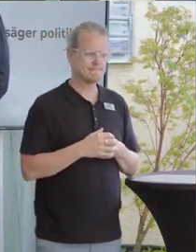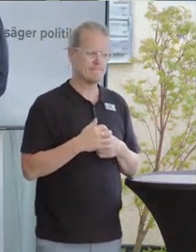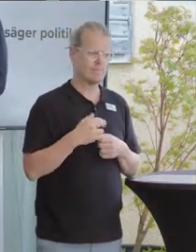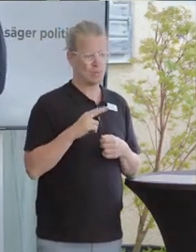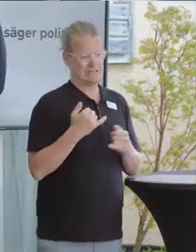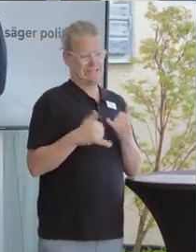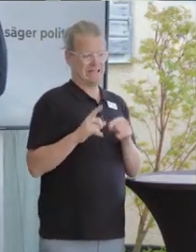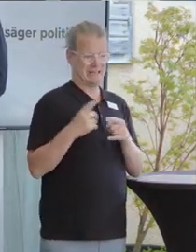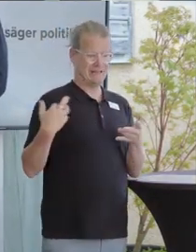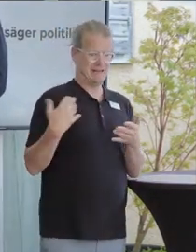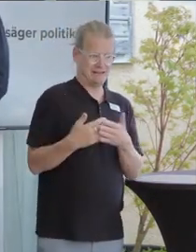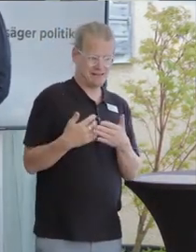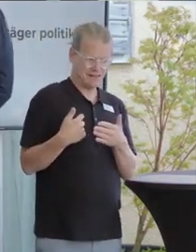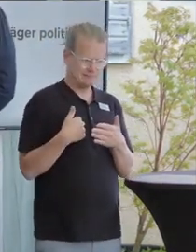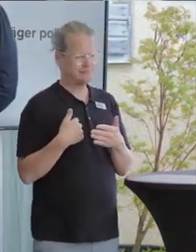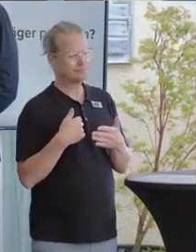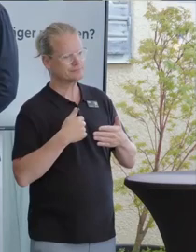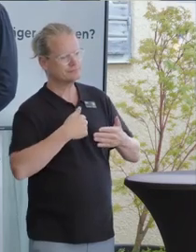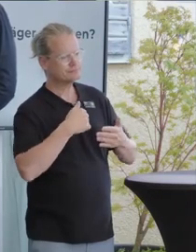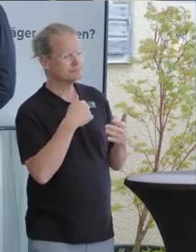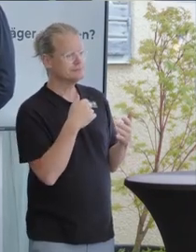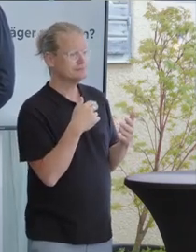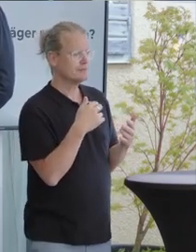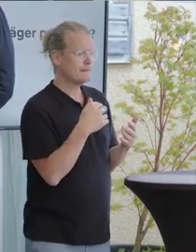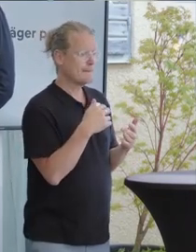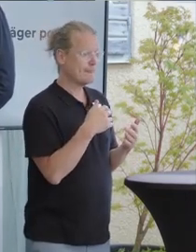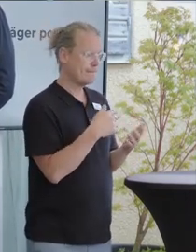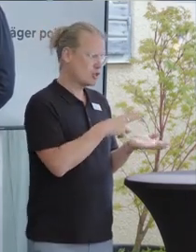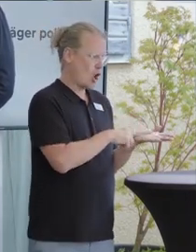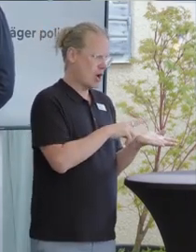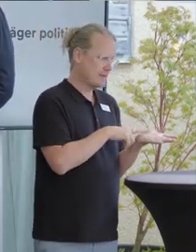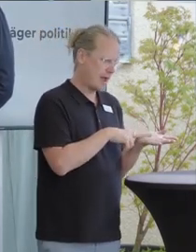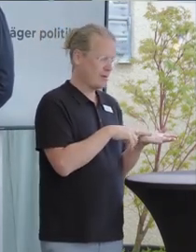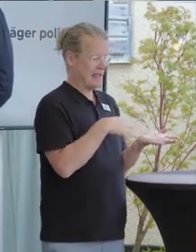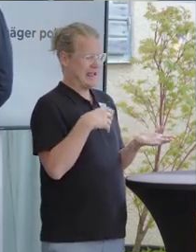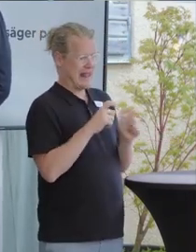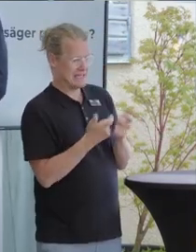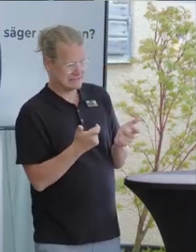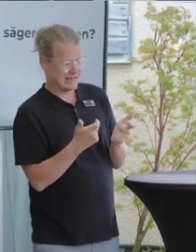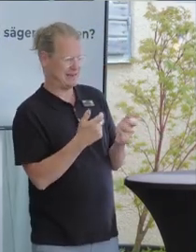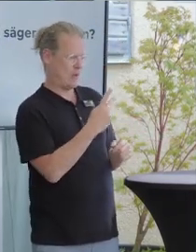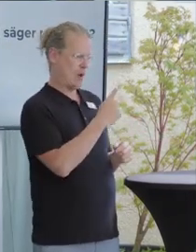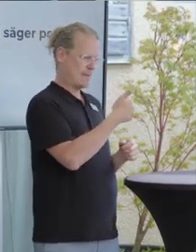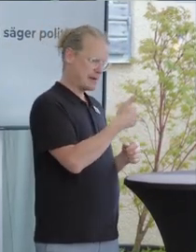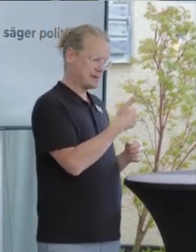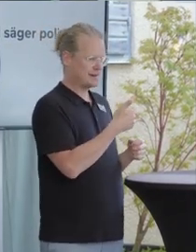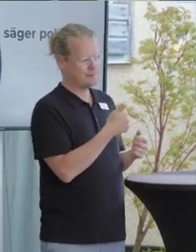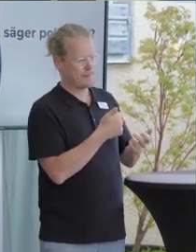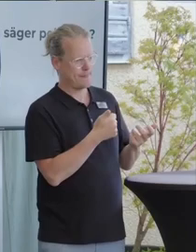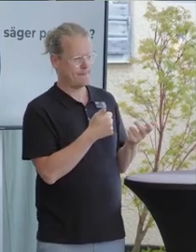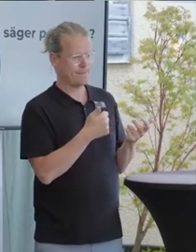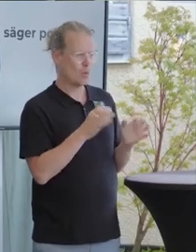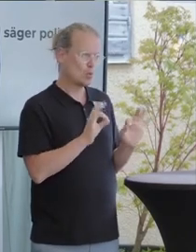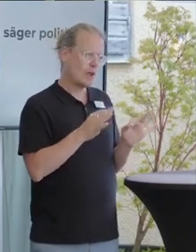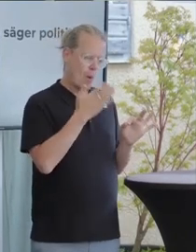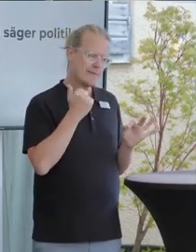sluta avtalslicenser på KB. Men då är det liksom för tillgången till materialet. Och då handlar det om våra